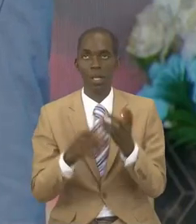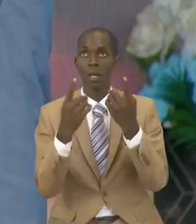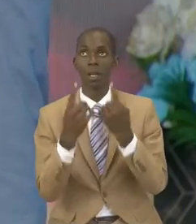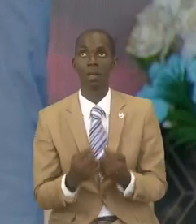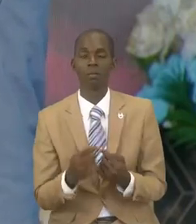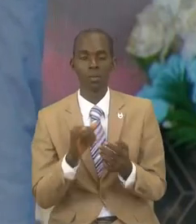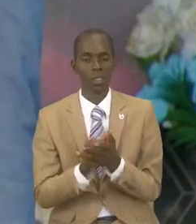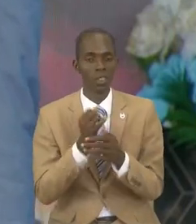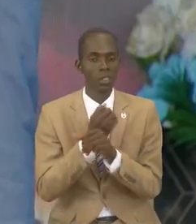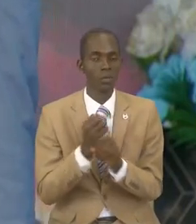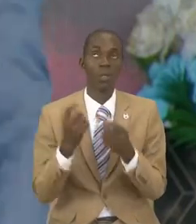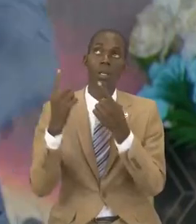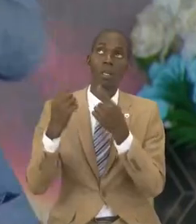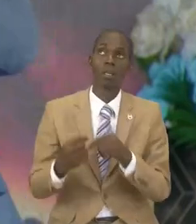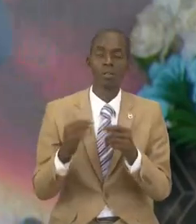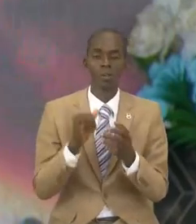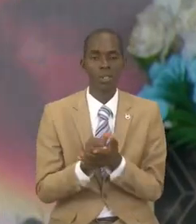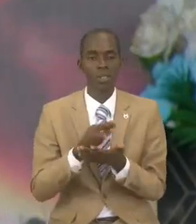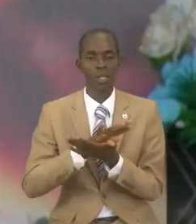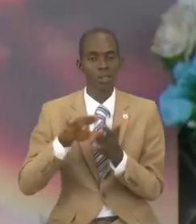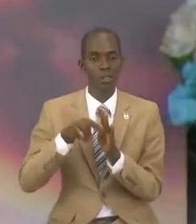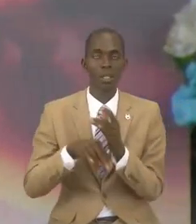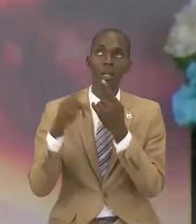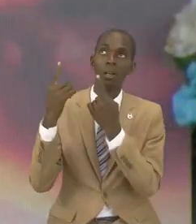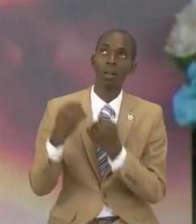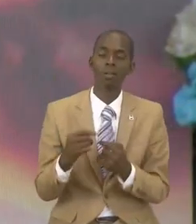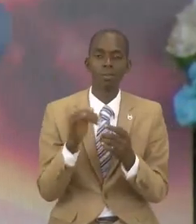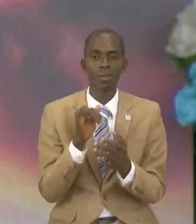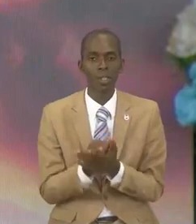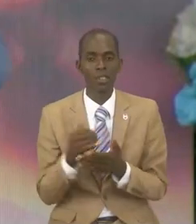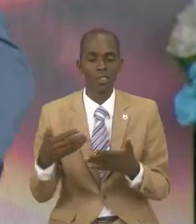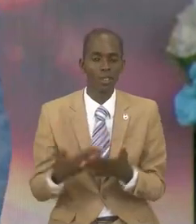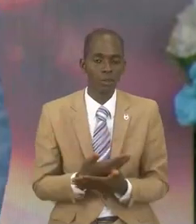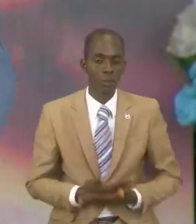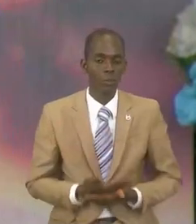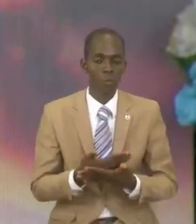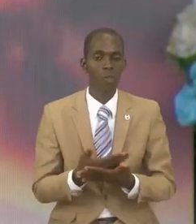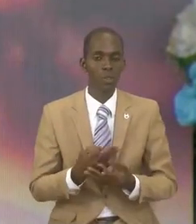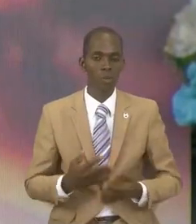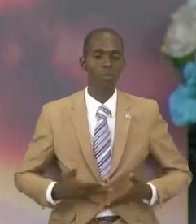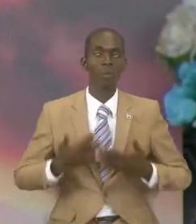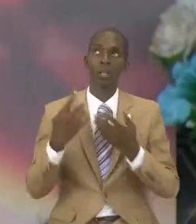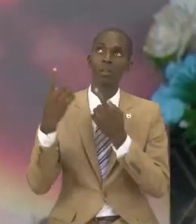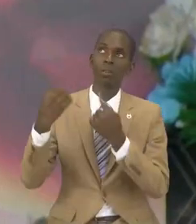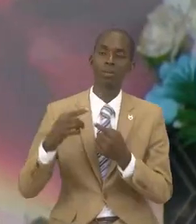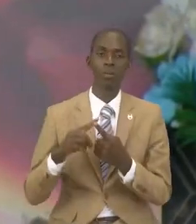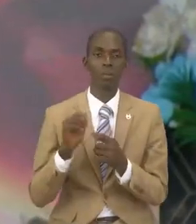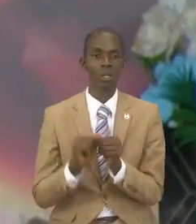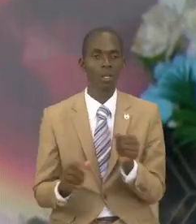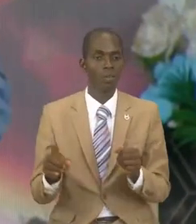provient le salut, le pardon, la justice, la régénération à tout le